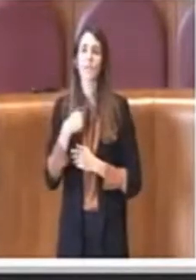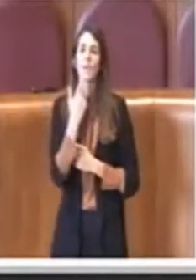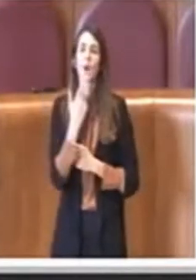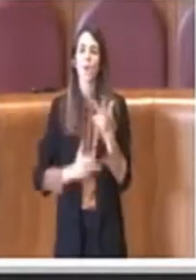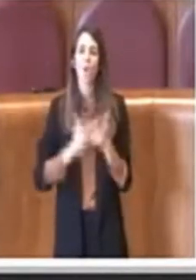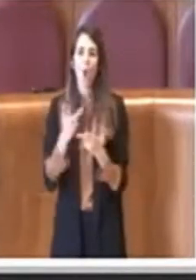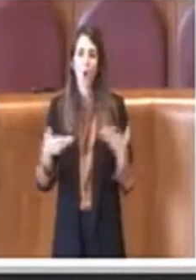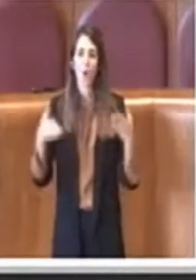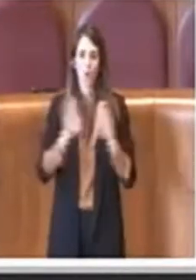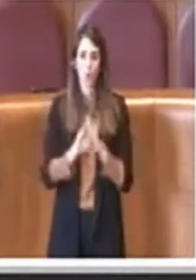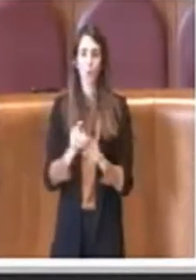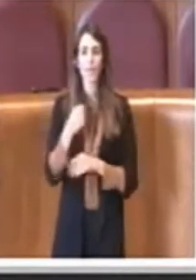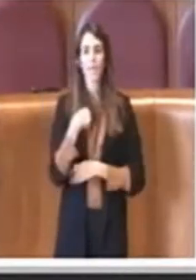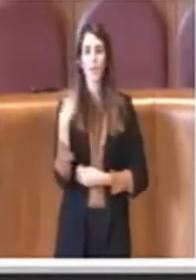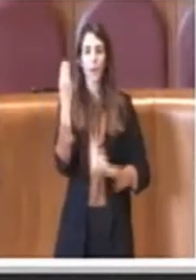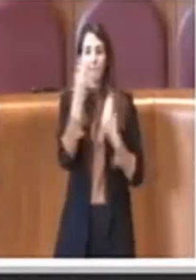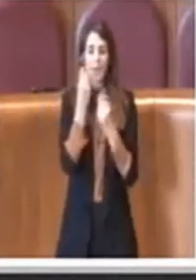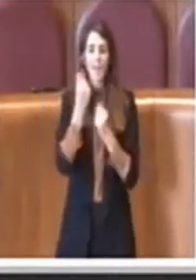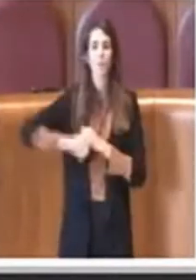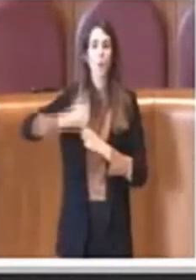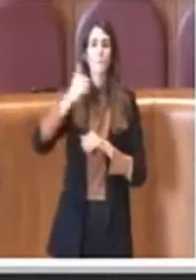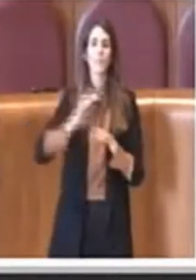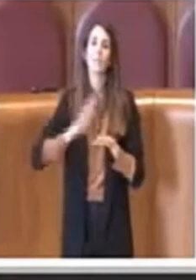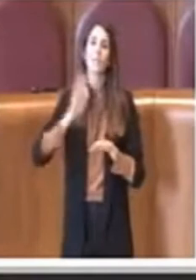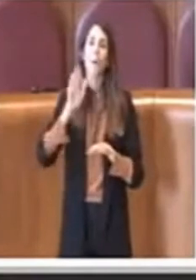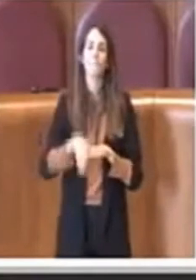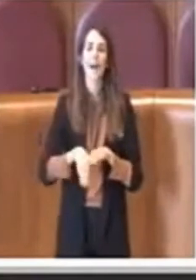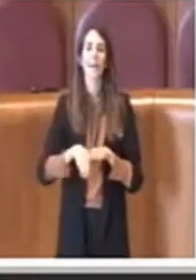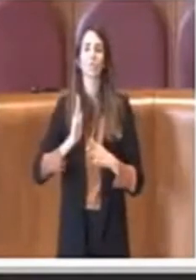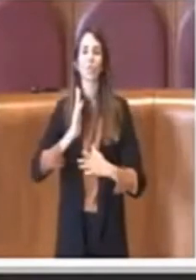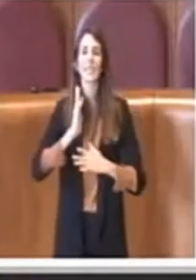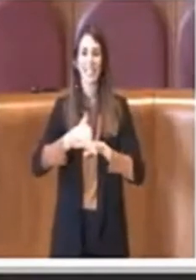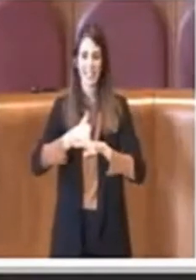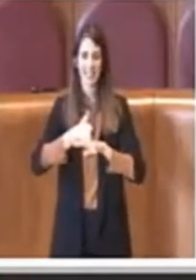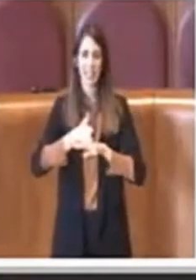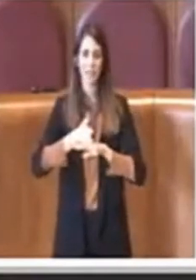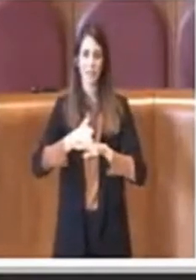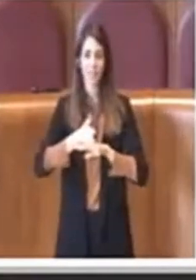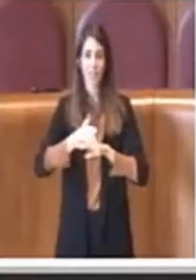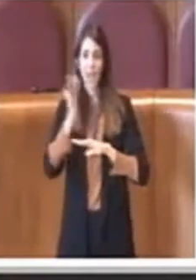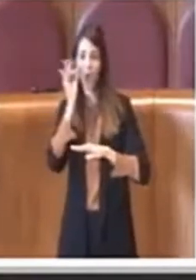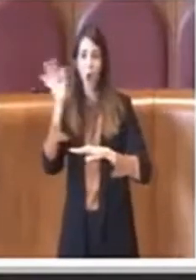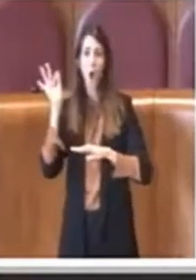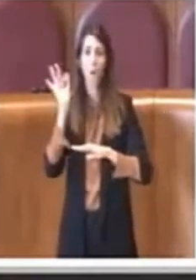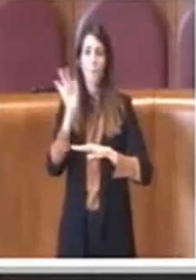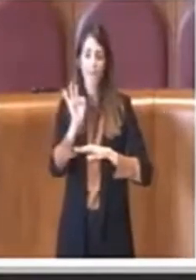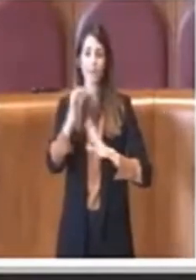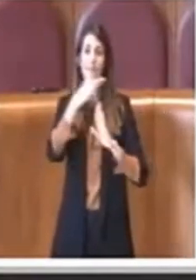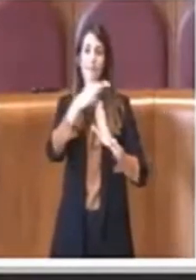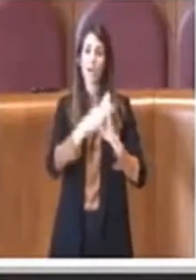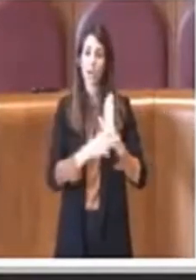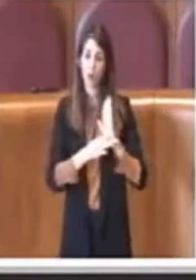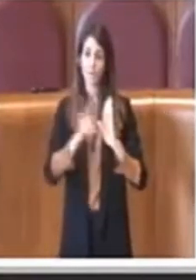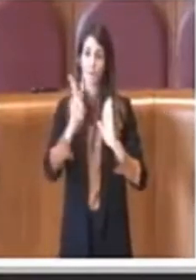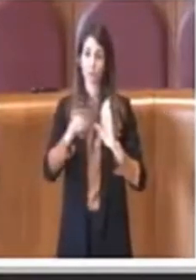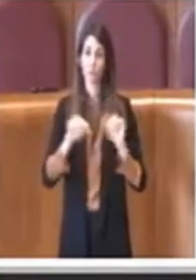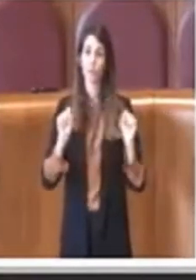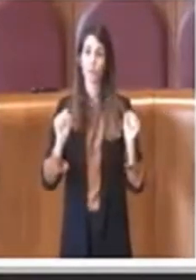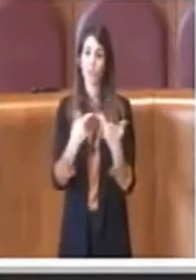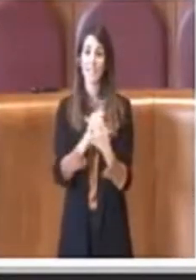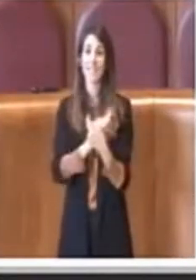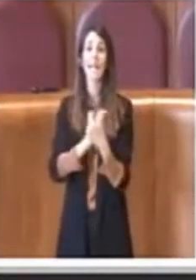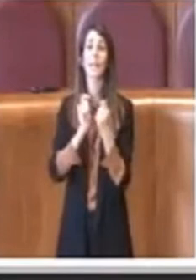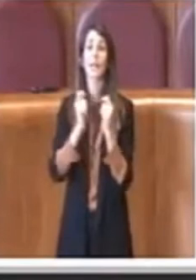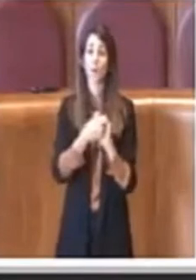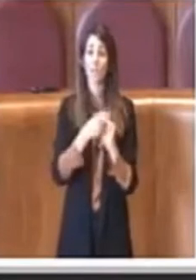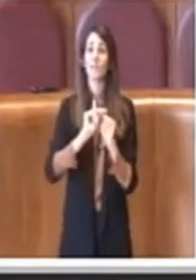probabilmente il primo passo sarà anche quello di intervenire a modificare il regolamento del 2017